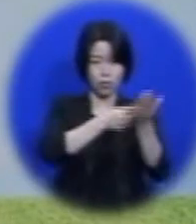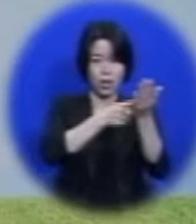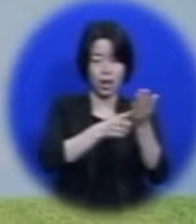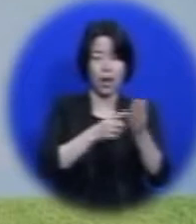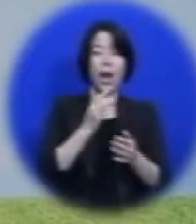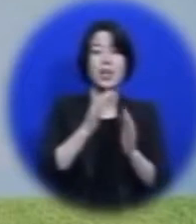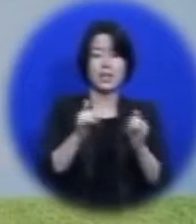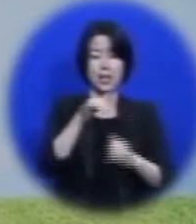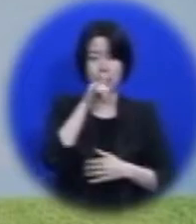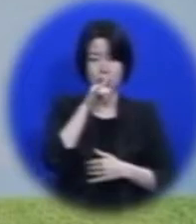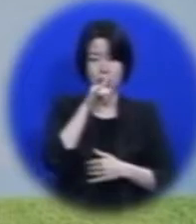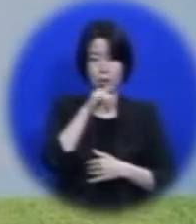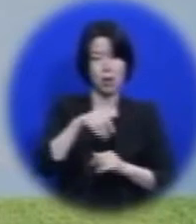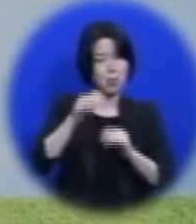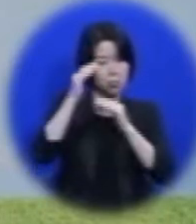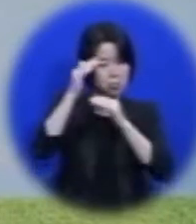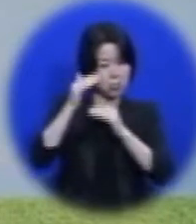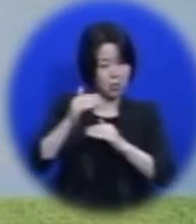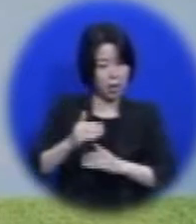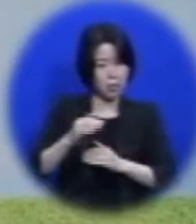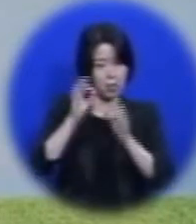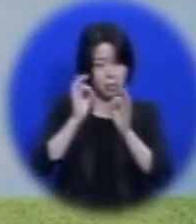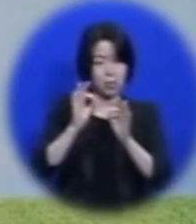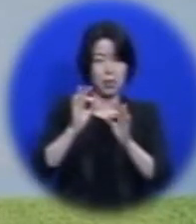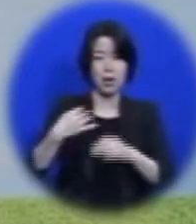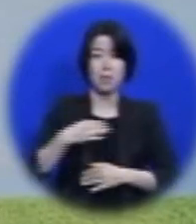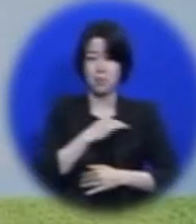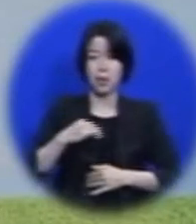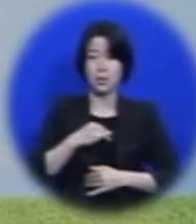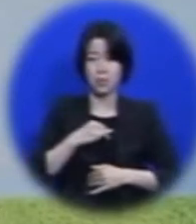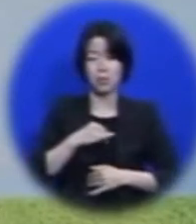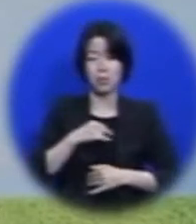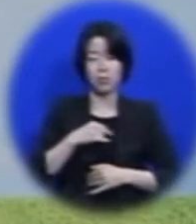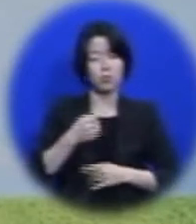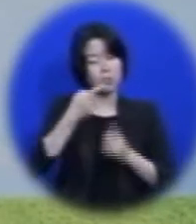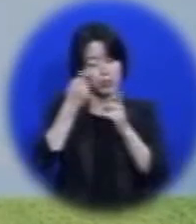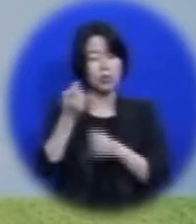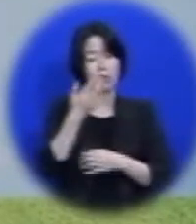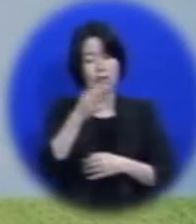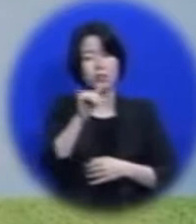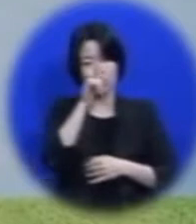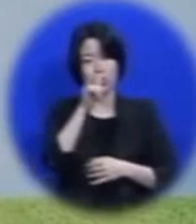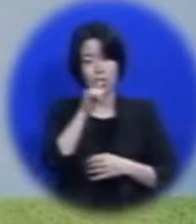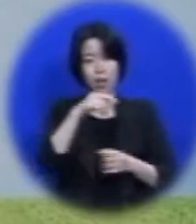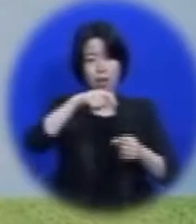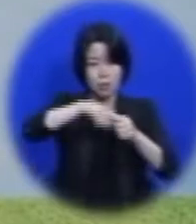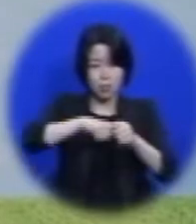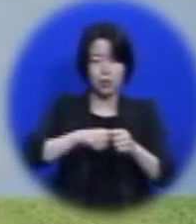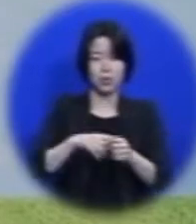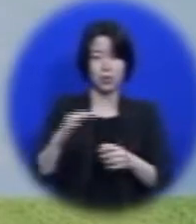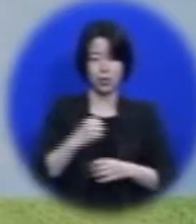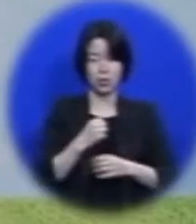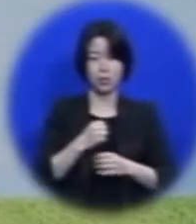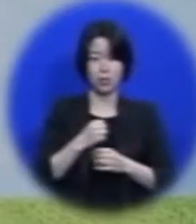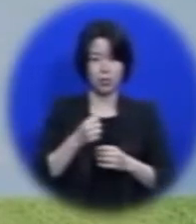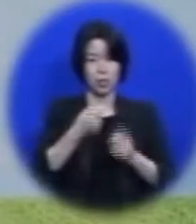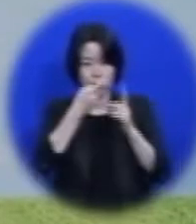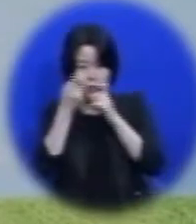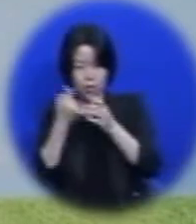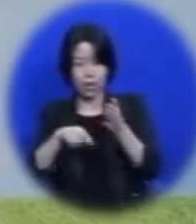있습니다. 정황상 그럴 가능성이 상당히 있습니다. 바세바가 의도적으로 다윗을 유혹하려고